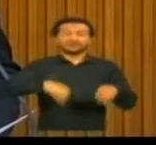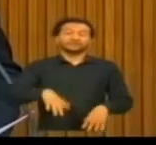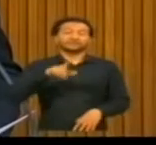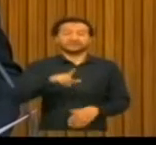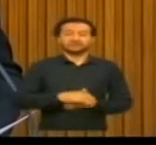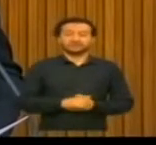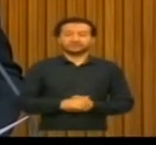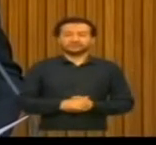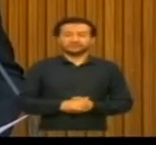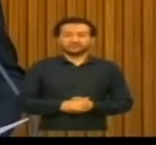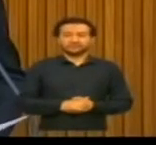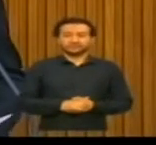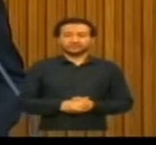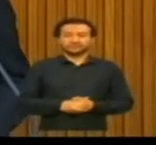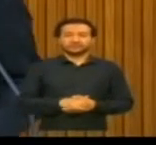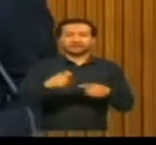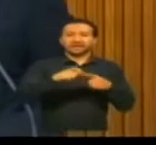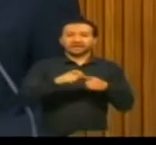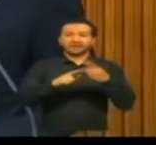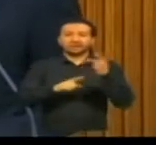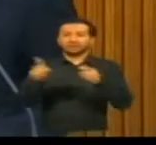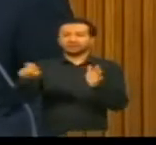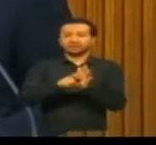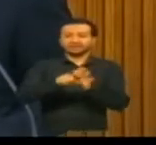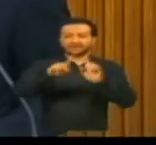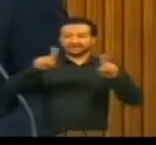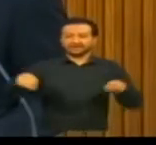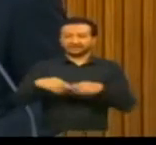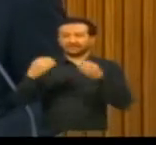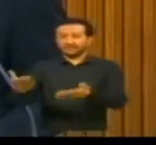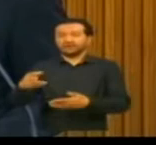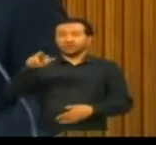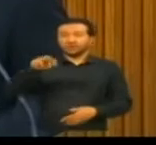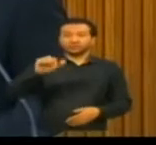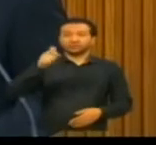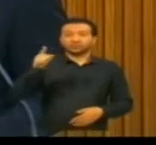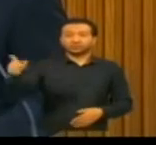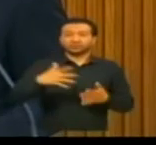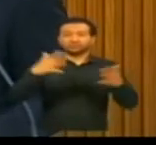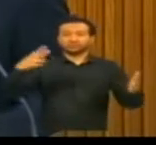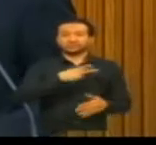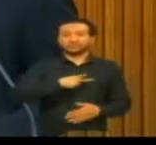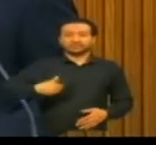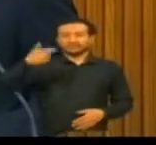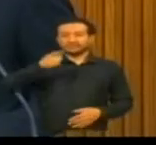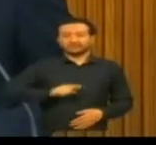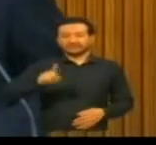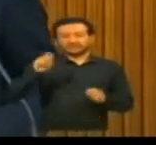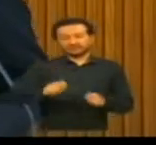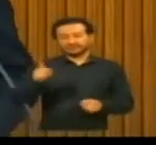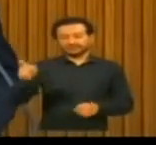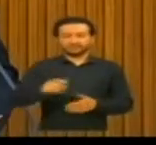lazım. Ekrem İmamoğlu'na mazbatayı verdiler. 18 gün Büyükşehir Belediye Başkanlığı yaptı. 18